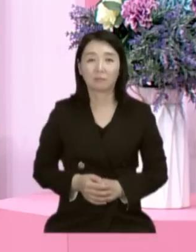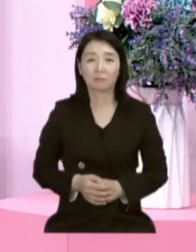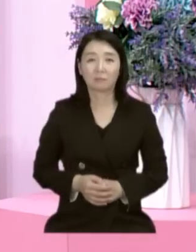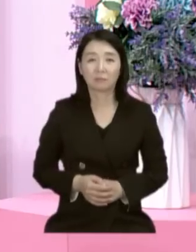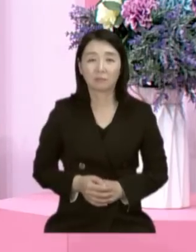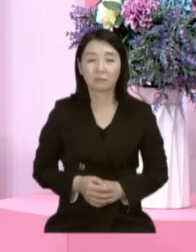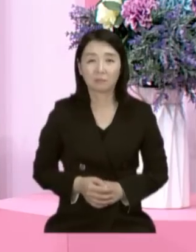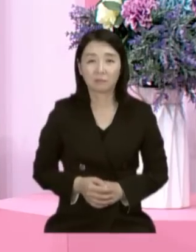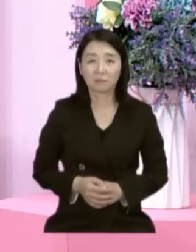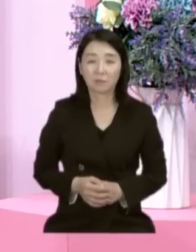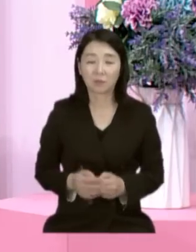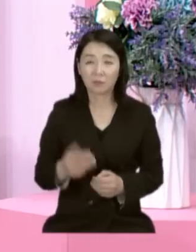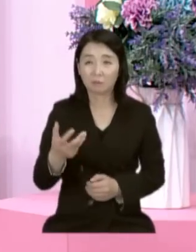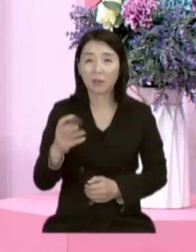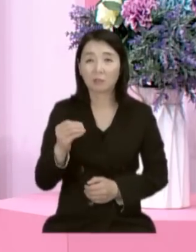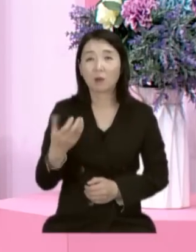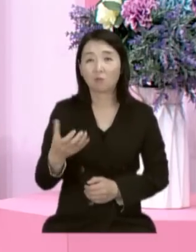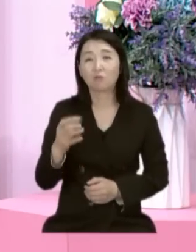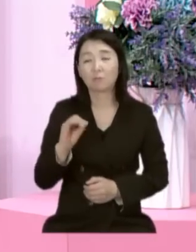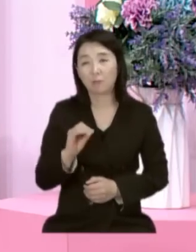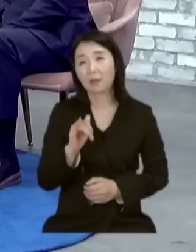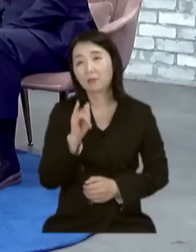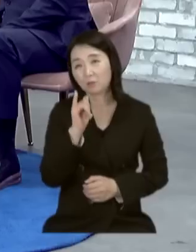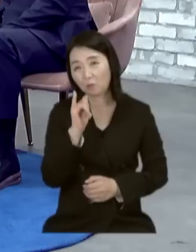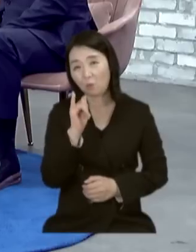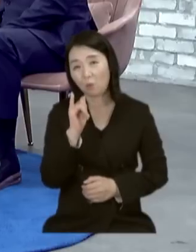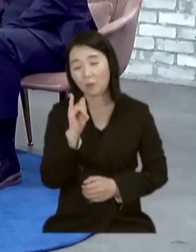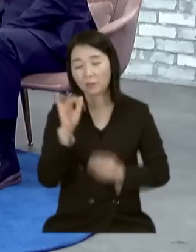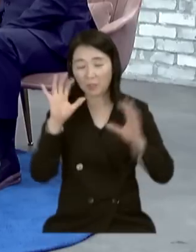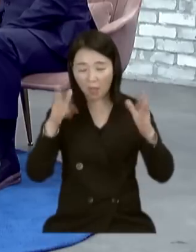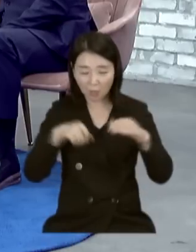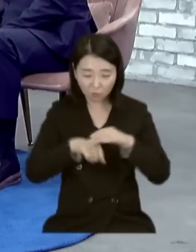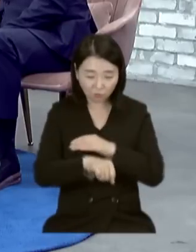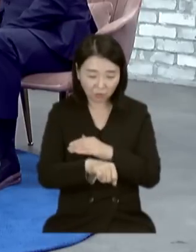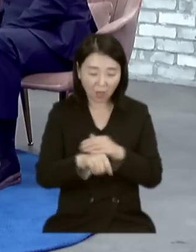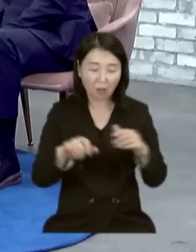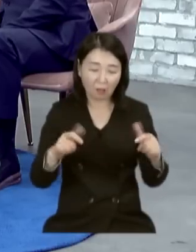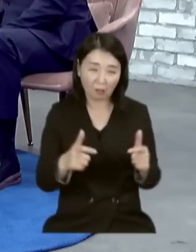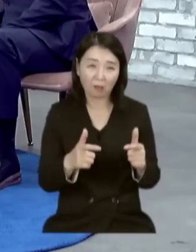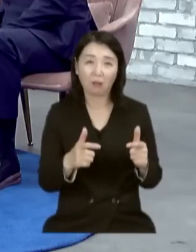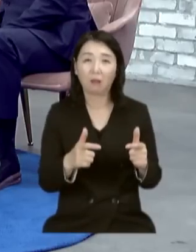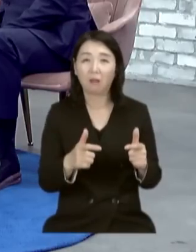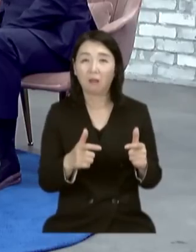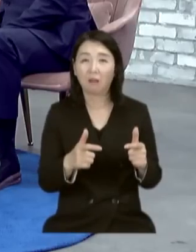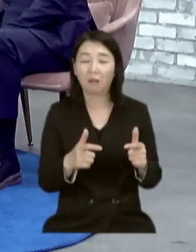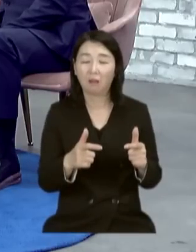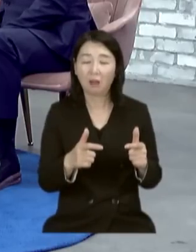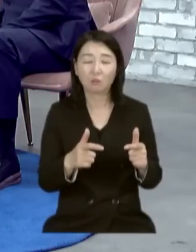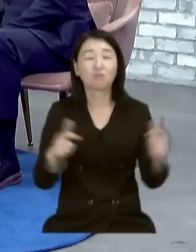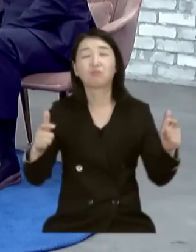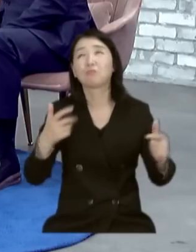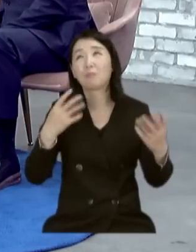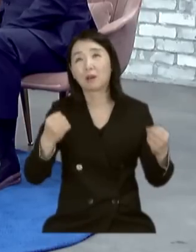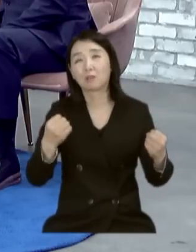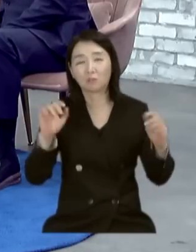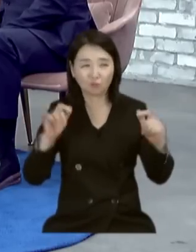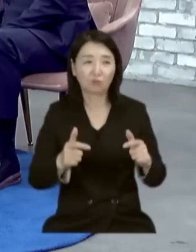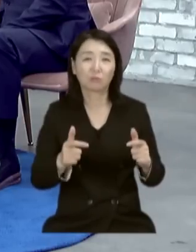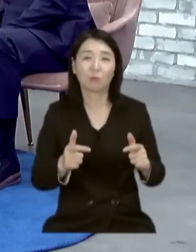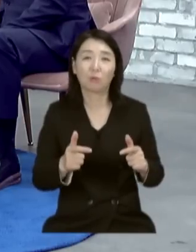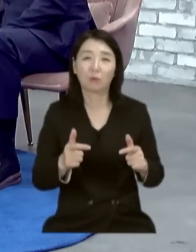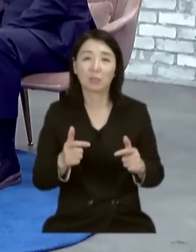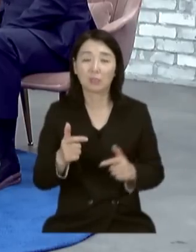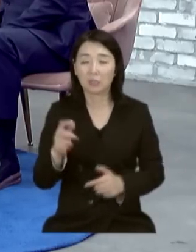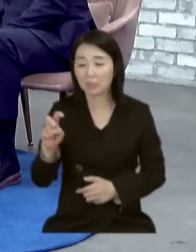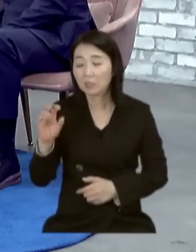때는 뭐 80만, 90만 그렇죠. 그런 출산율의 시대에 살았지 너무 많았고 20만이 지금 뭐 80만,